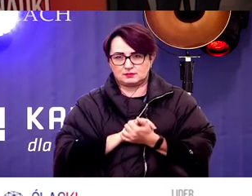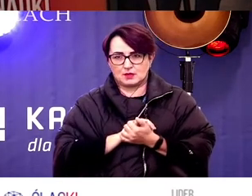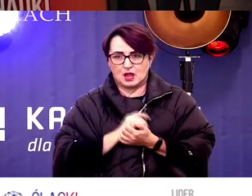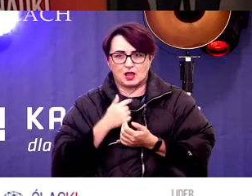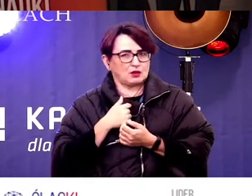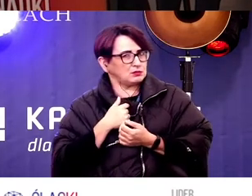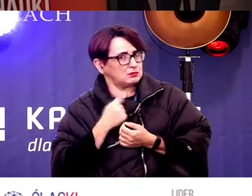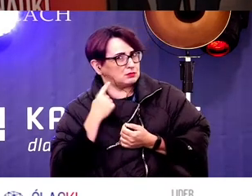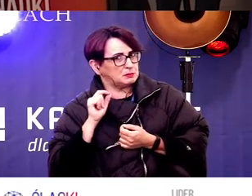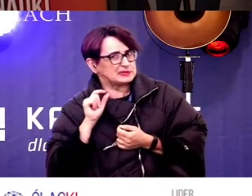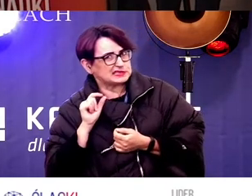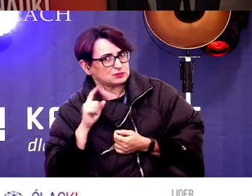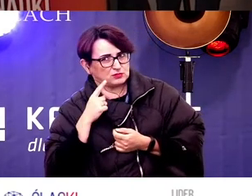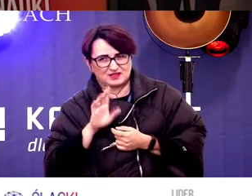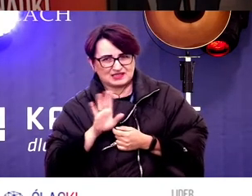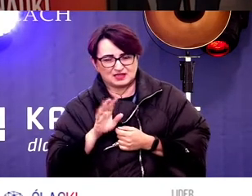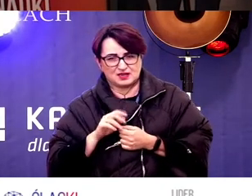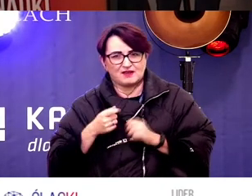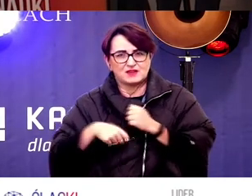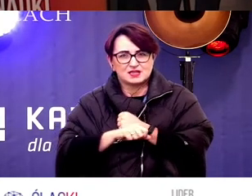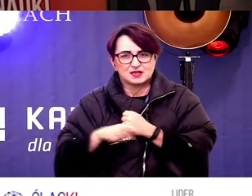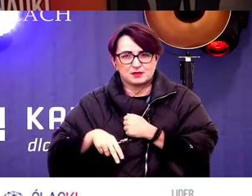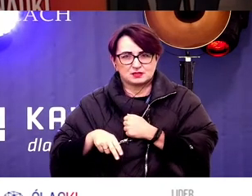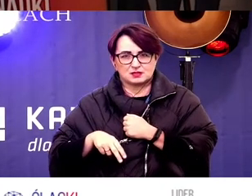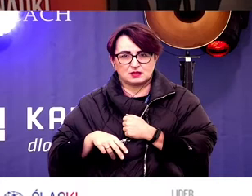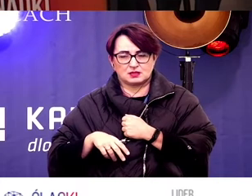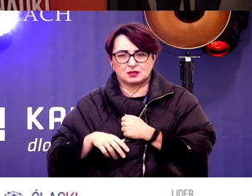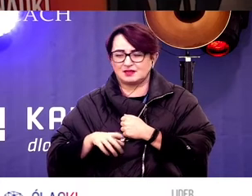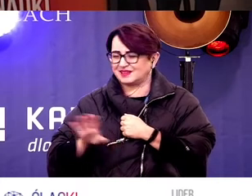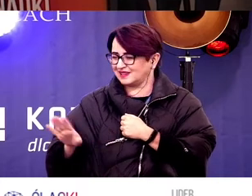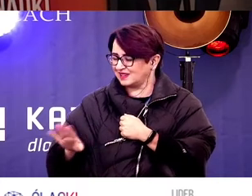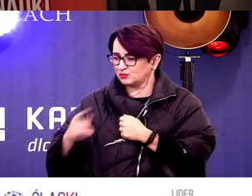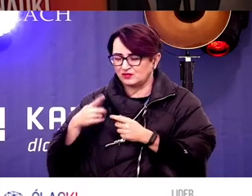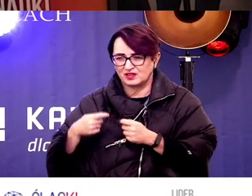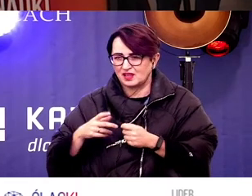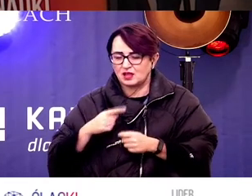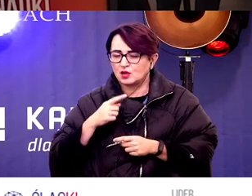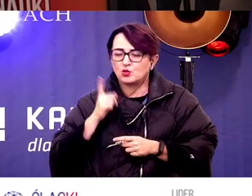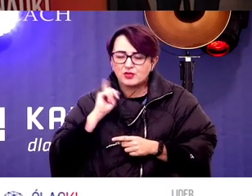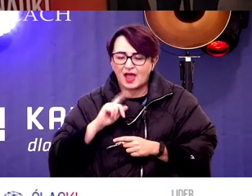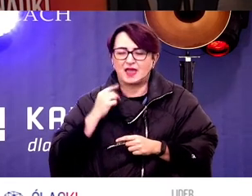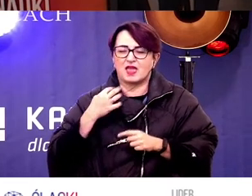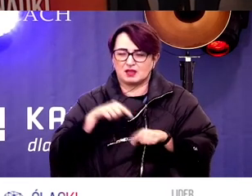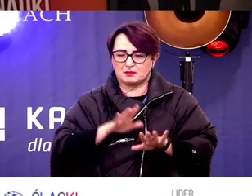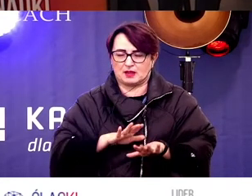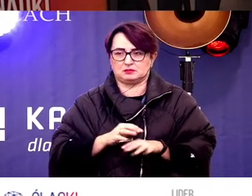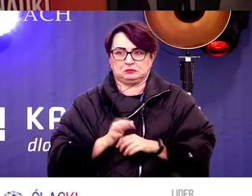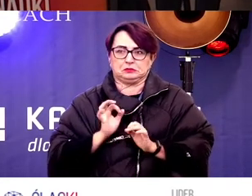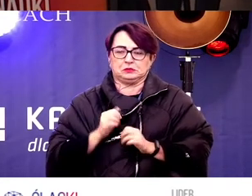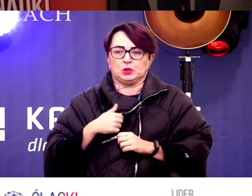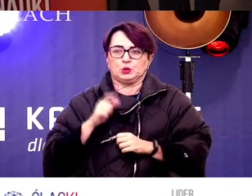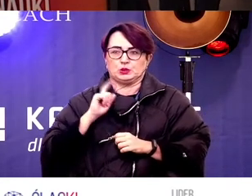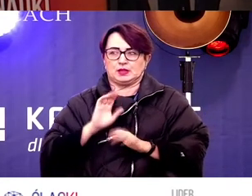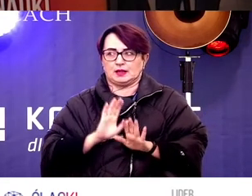tylko usłyszałem syknięcie wiceministra, który siedział obok: proszę nie zaprzeczać. Ja mówię: dobrze, nie będę nic zaprzeczał. No